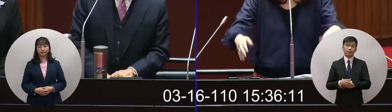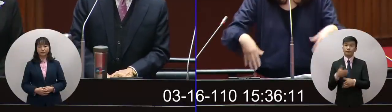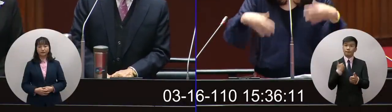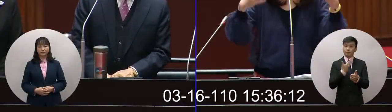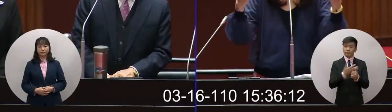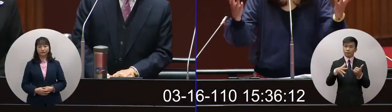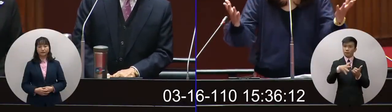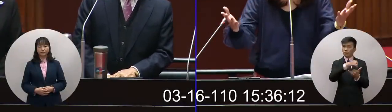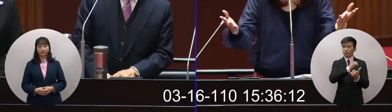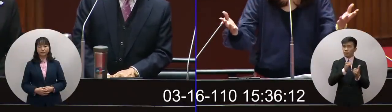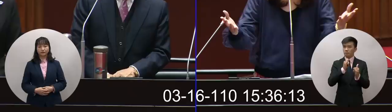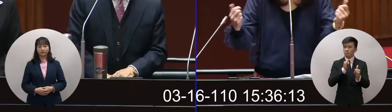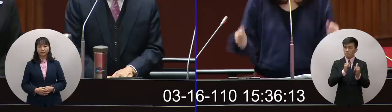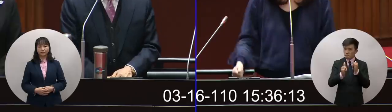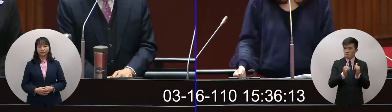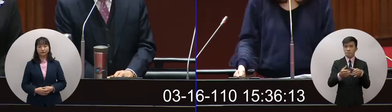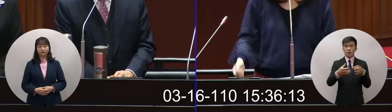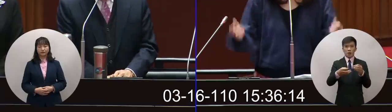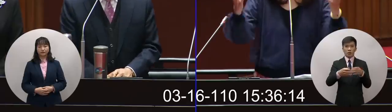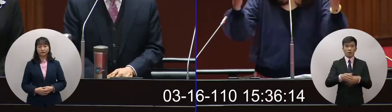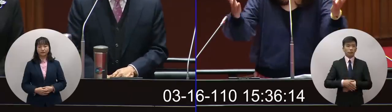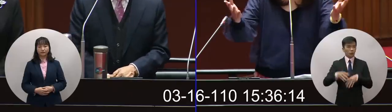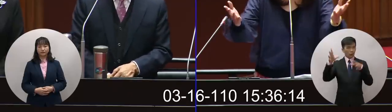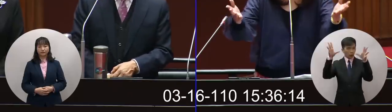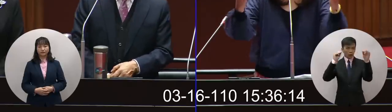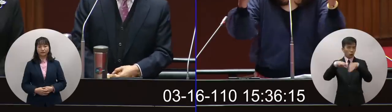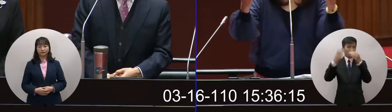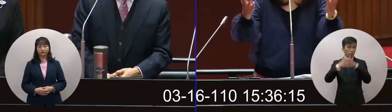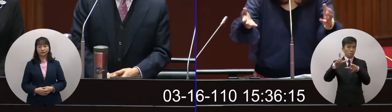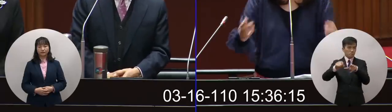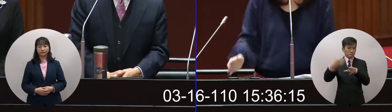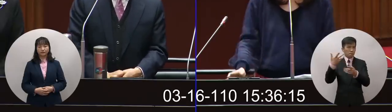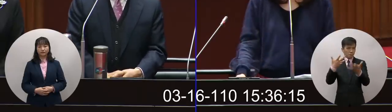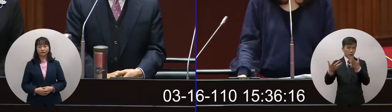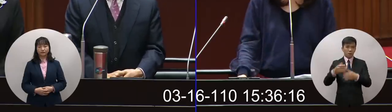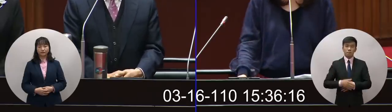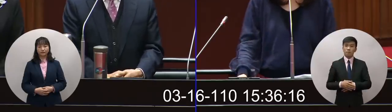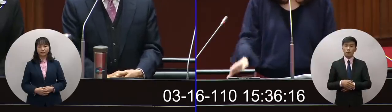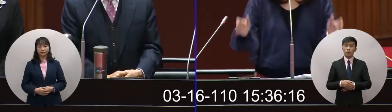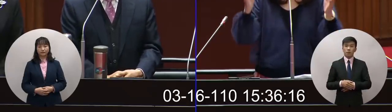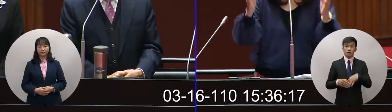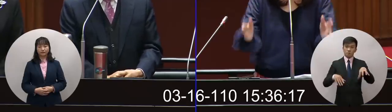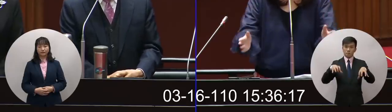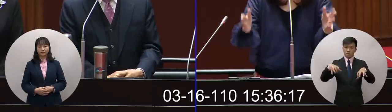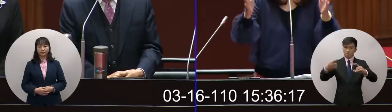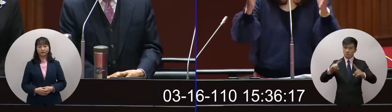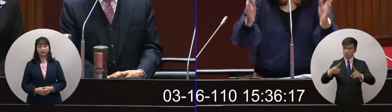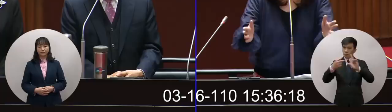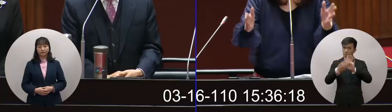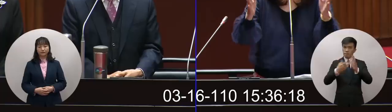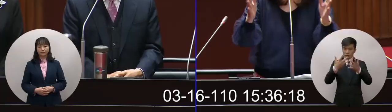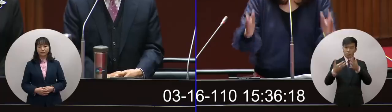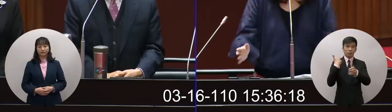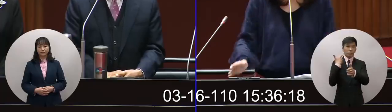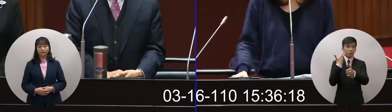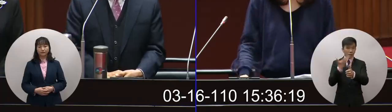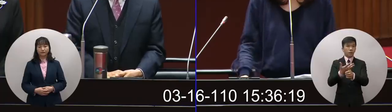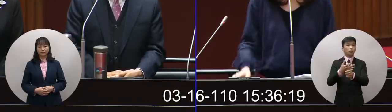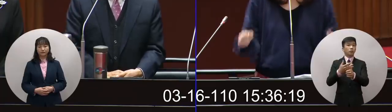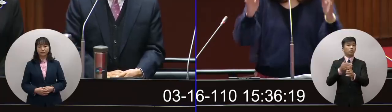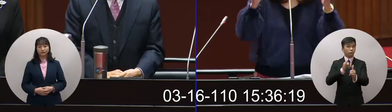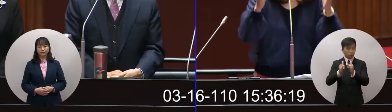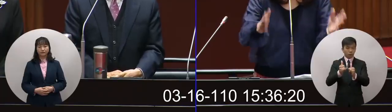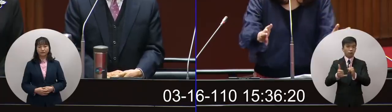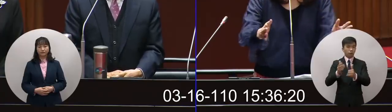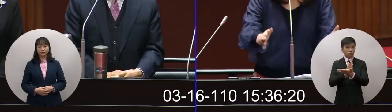论，让所有的资讯公开，让大家来辩论对话，最后由人民来做一个决定。